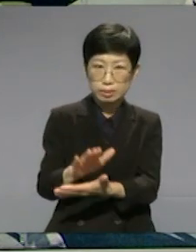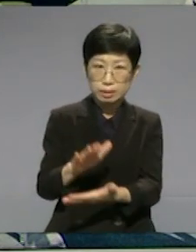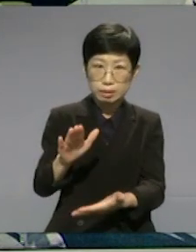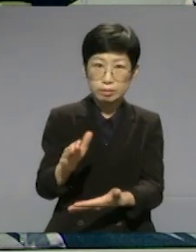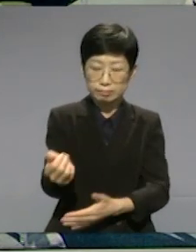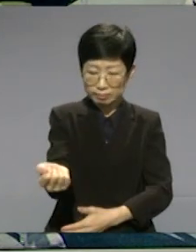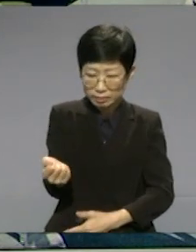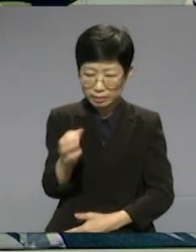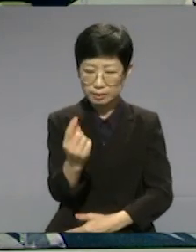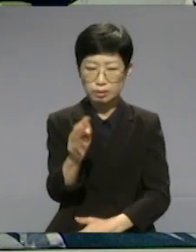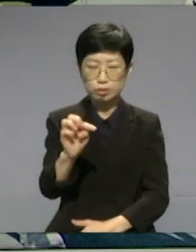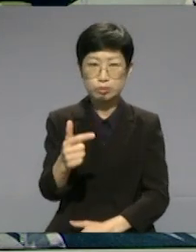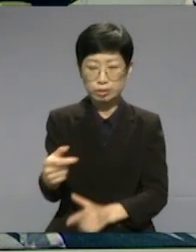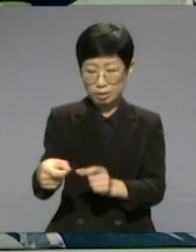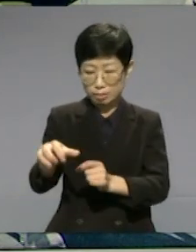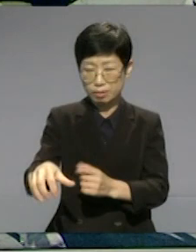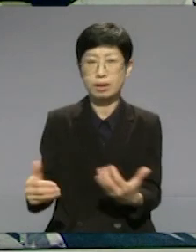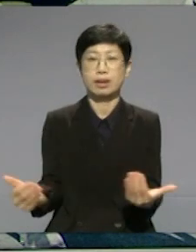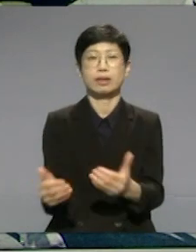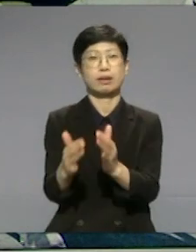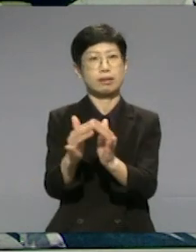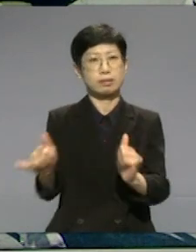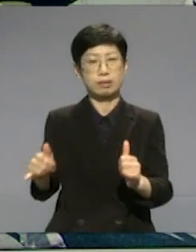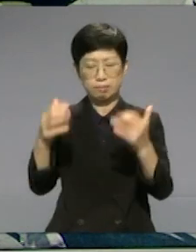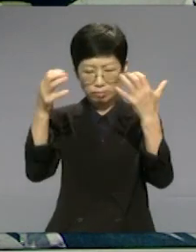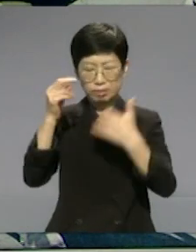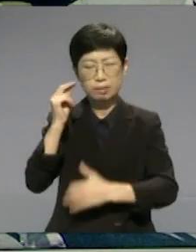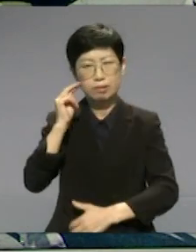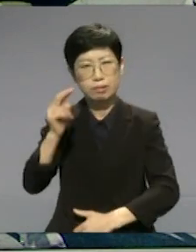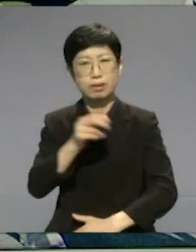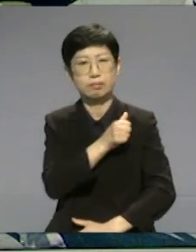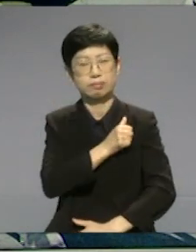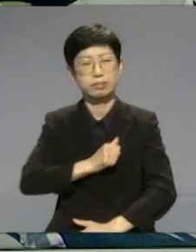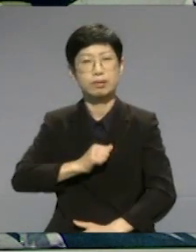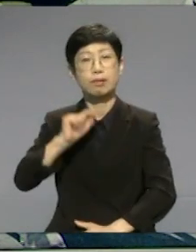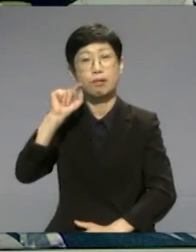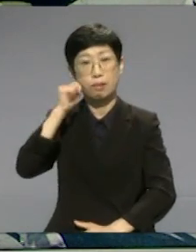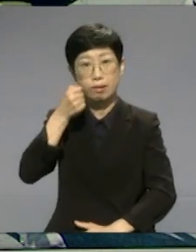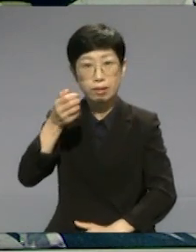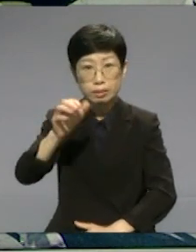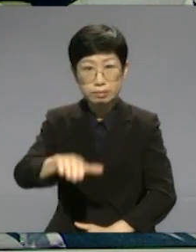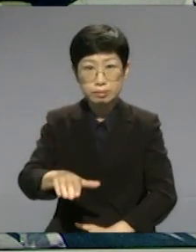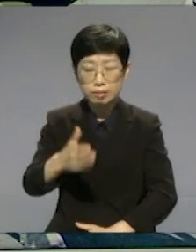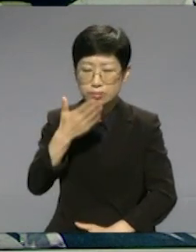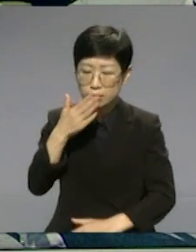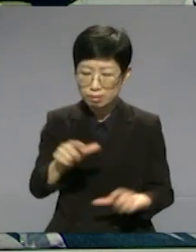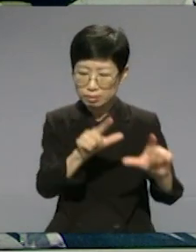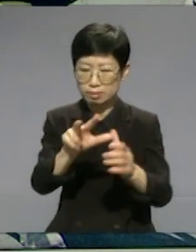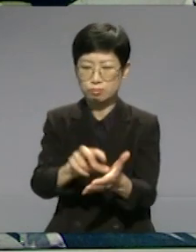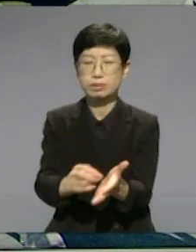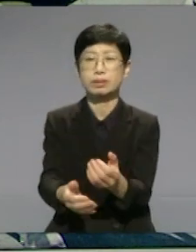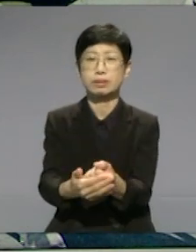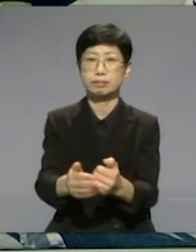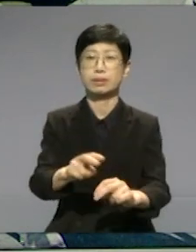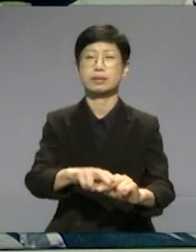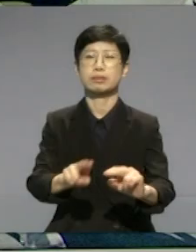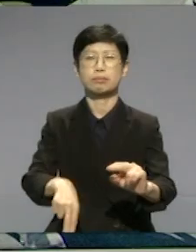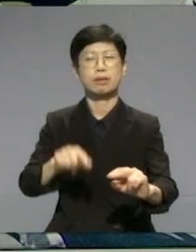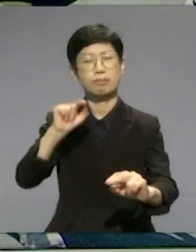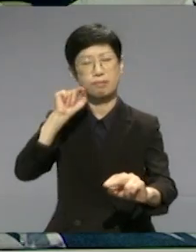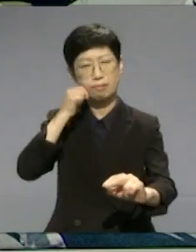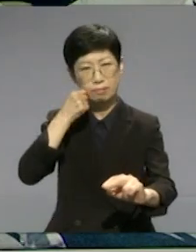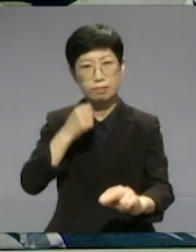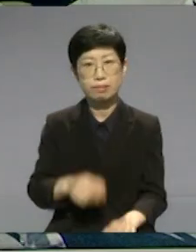일하는 소규모 상인들은 이 폭염이 더욱 견디기 어려운데 생계 때문에 그만두지도 못합니다. 정진호